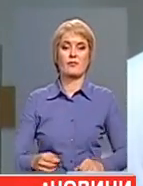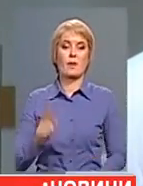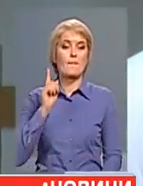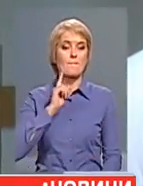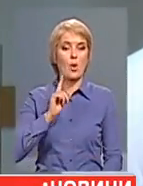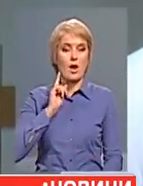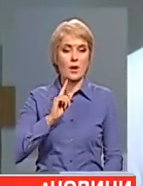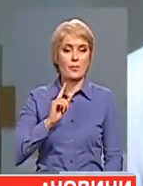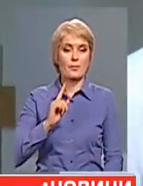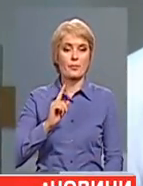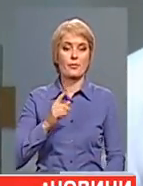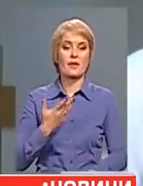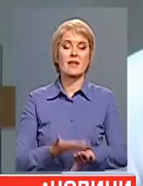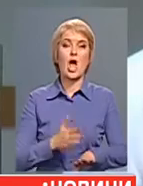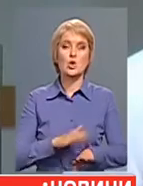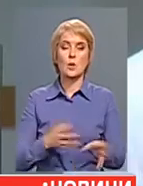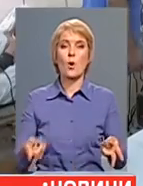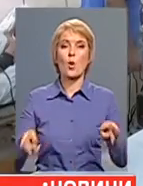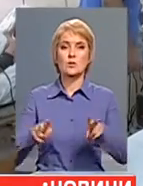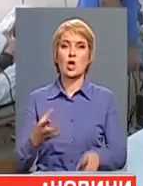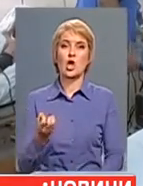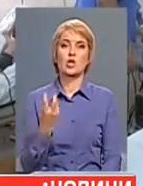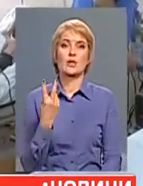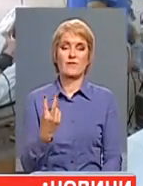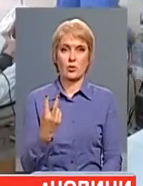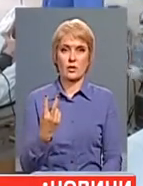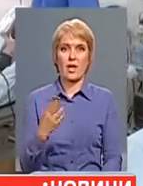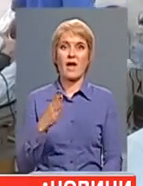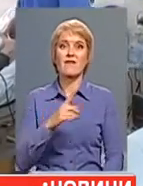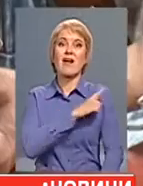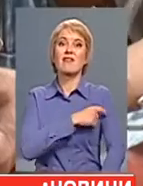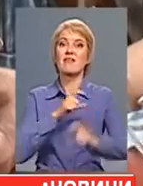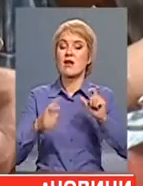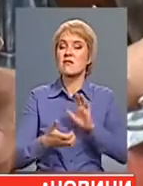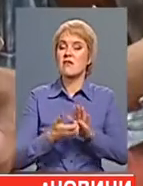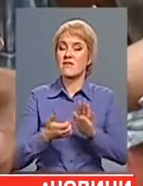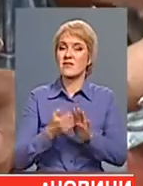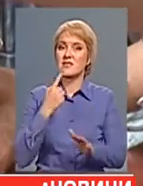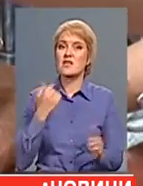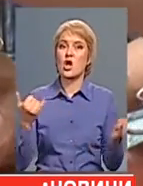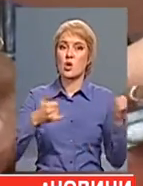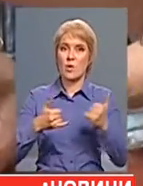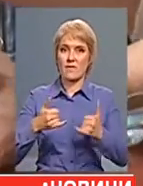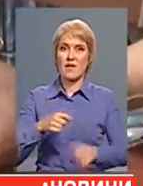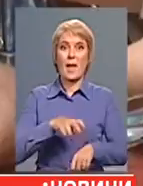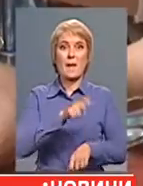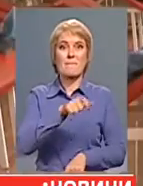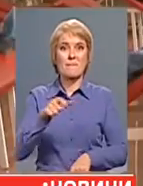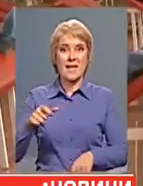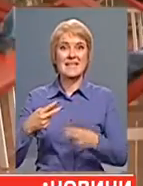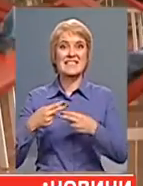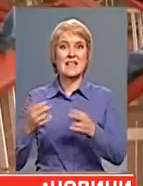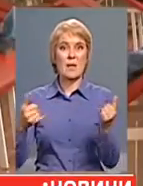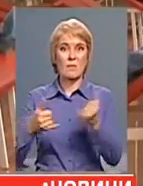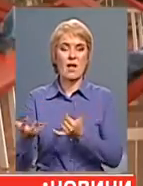Поки тяжелими остаються ще двоє. У лікарні дефіцит крові. Медики станції переливання кажуть, прийматимуть донорів незалежно